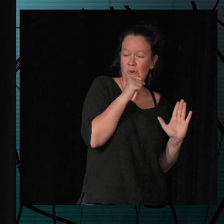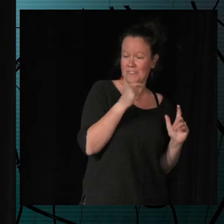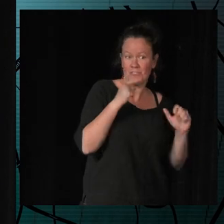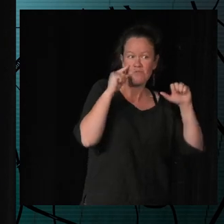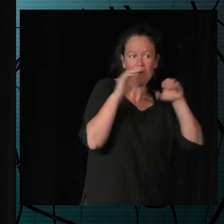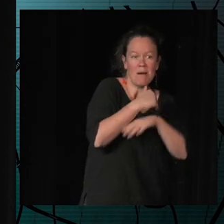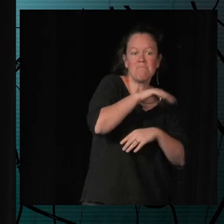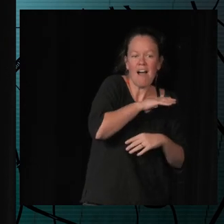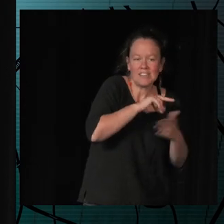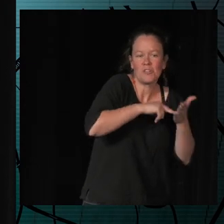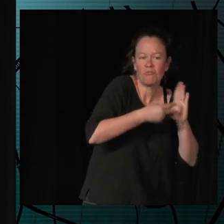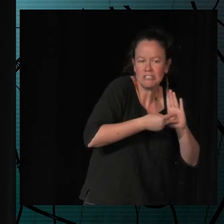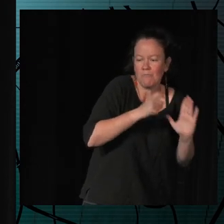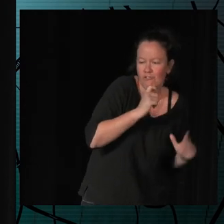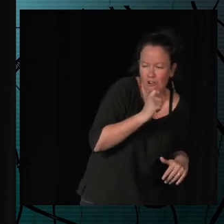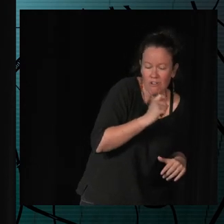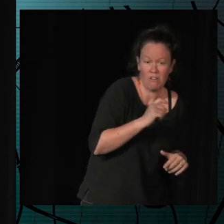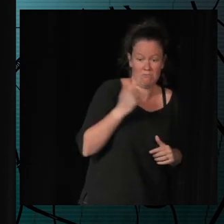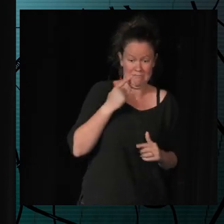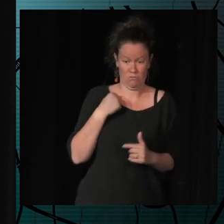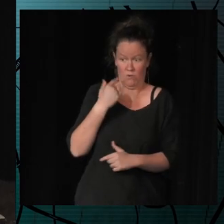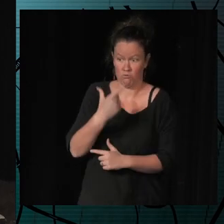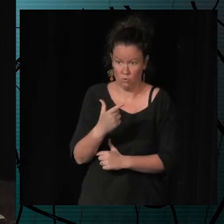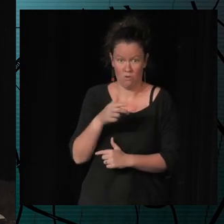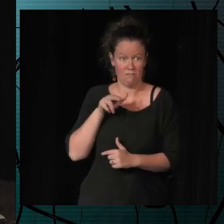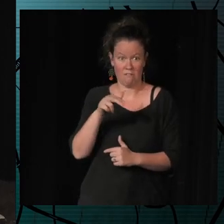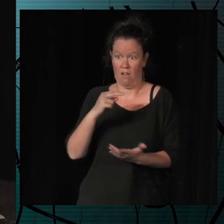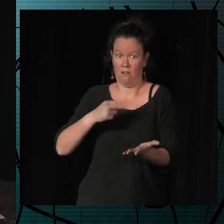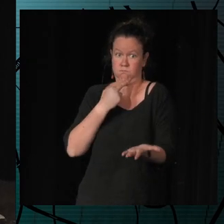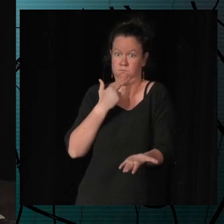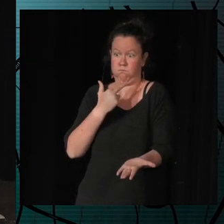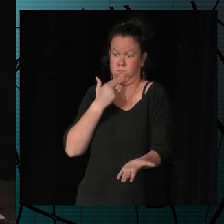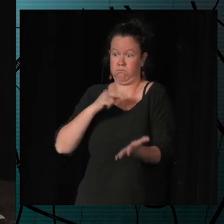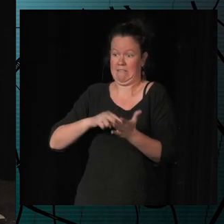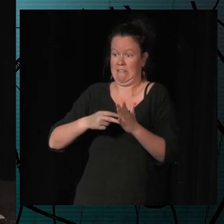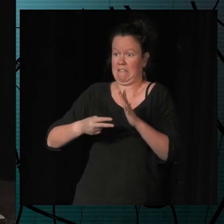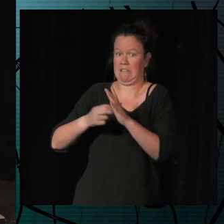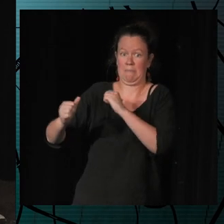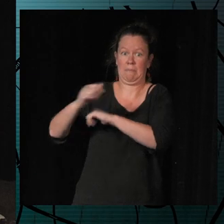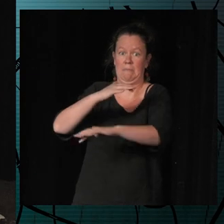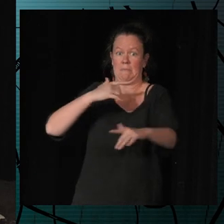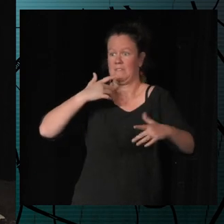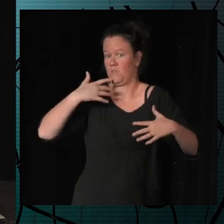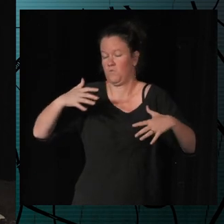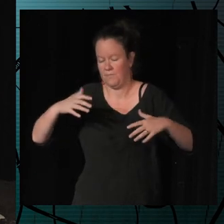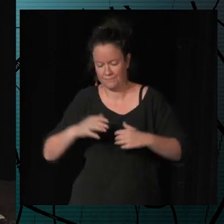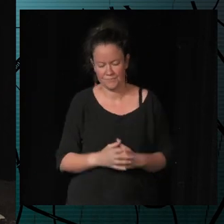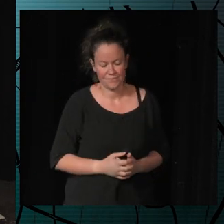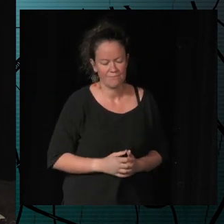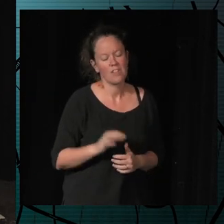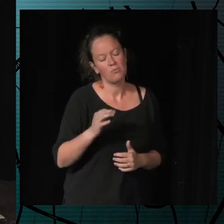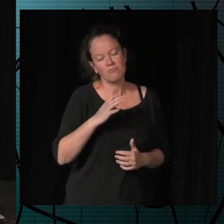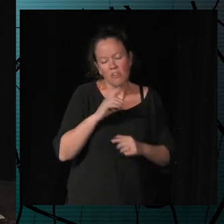de de netteté qui contredit le principe de l'horreur finalement au-delà du gatekeeping autour des fans ce qui encore are problème mais